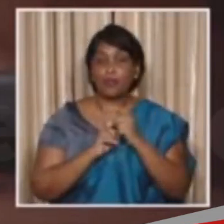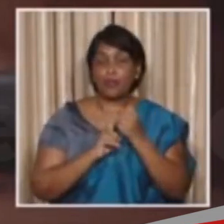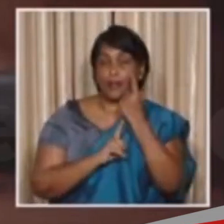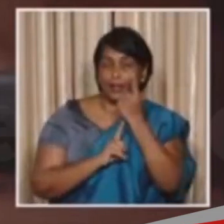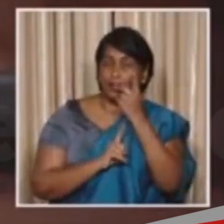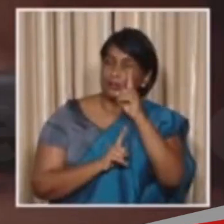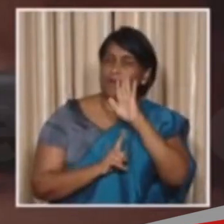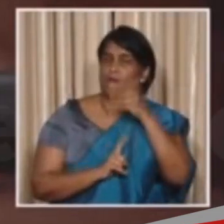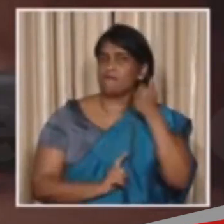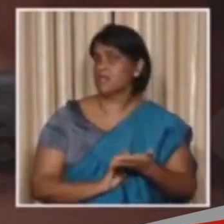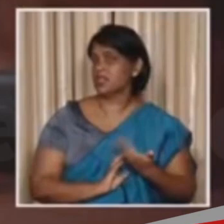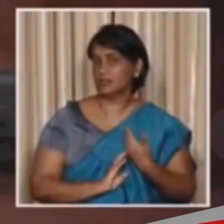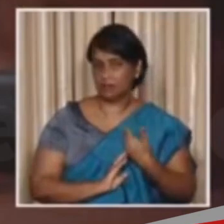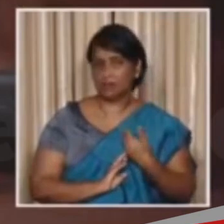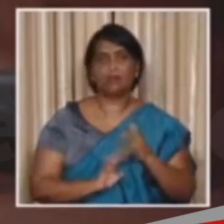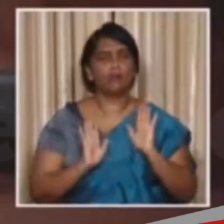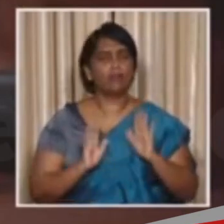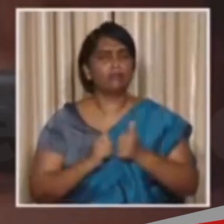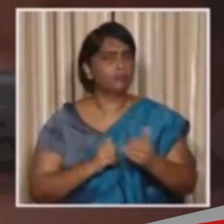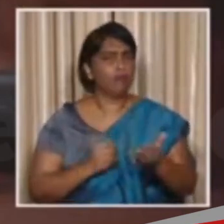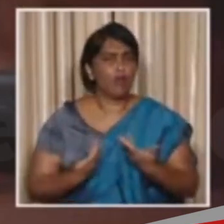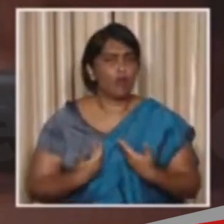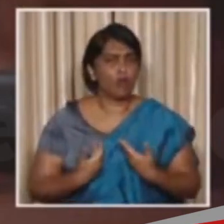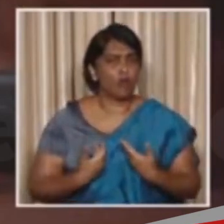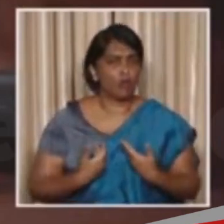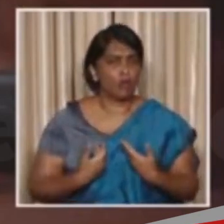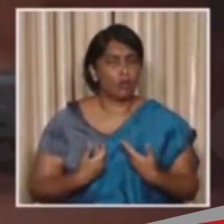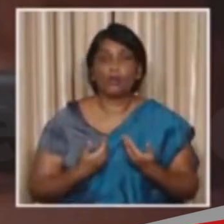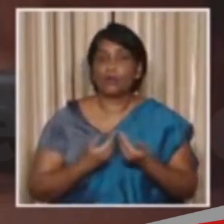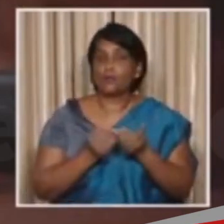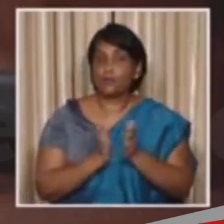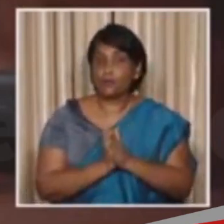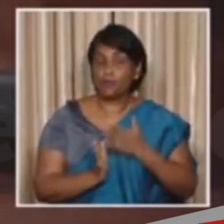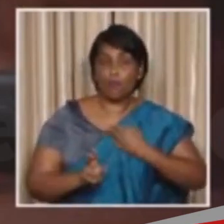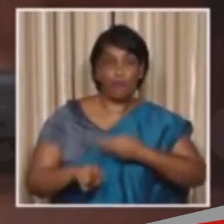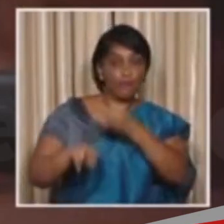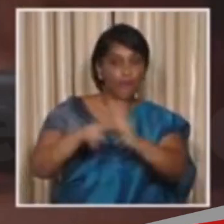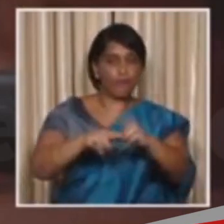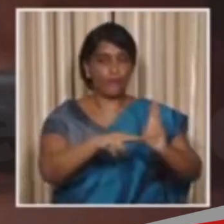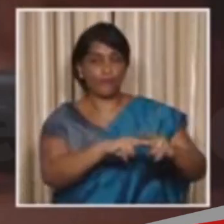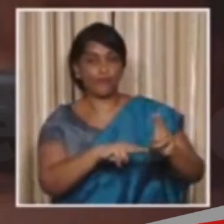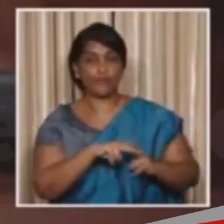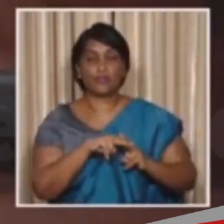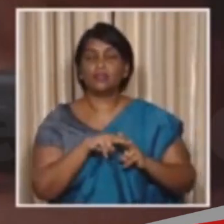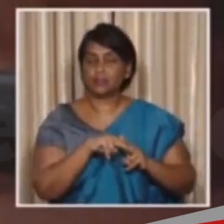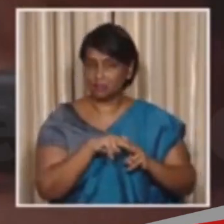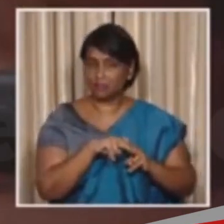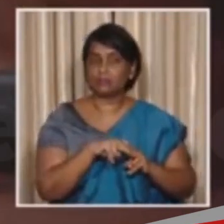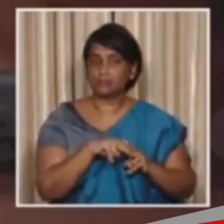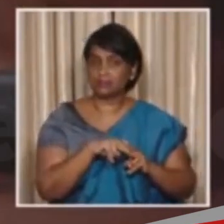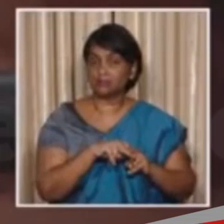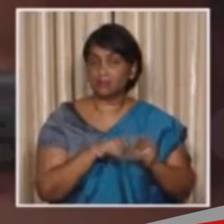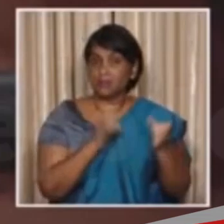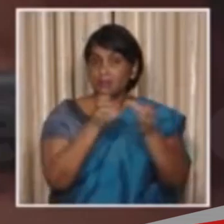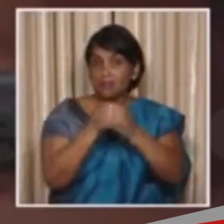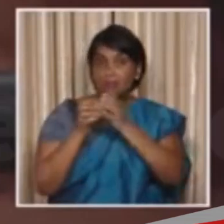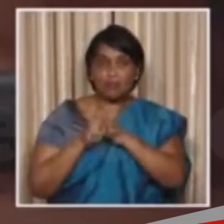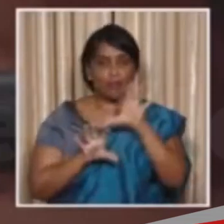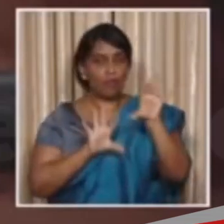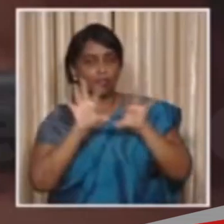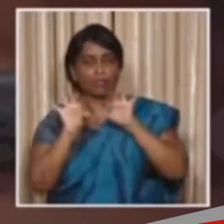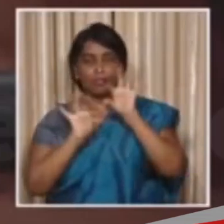වටිනවා. හැබැයි මොකද සිදු කරමින් තිබෙන්නේ? Taman එක ගජමිතුරු සේවනයේ යෙදෙන හරිද? කණ්ඩායම් තෝර